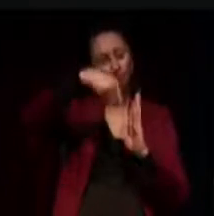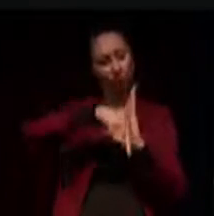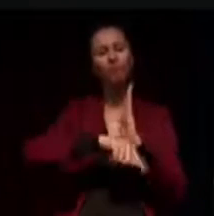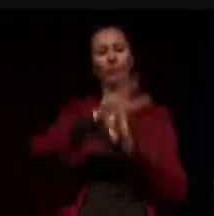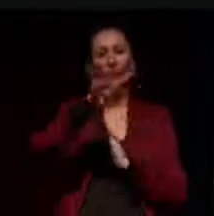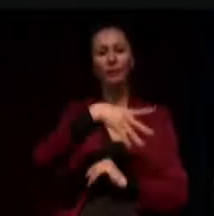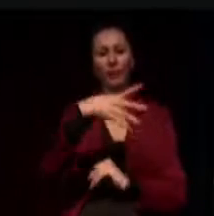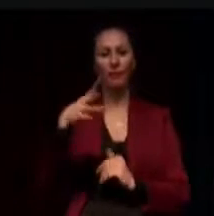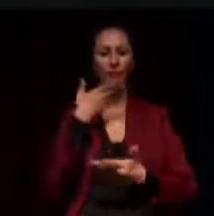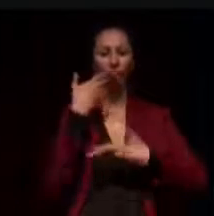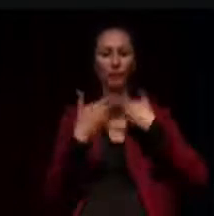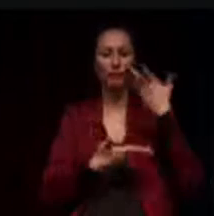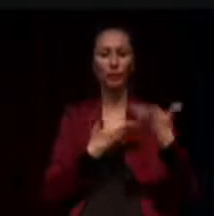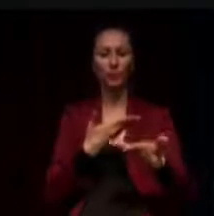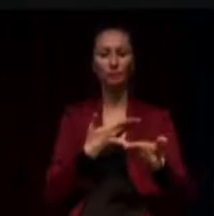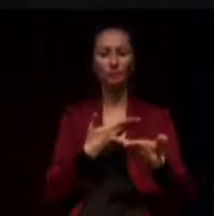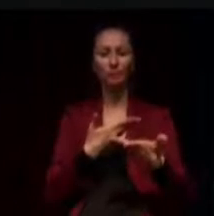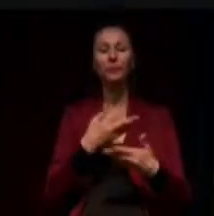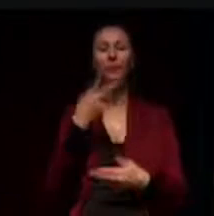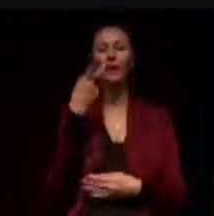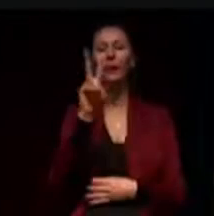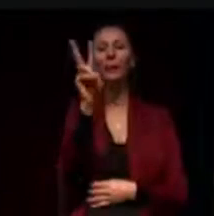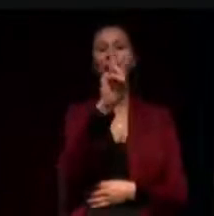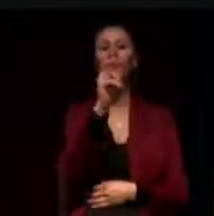anlatacağım arkadaşlar.